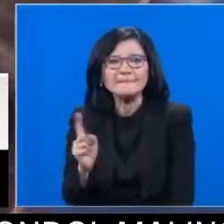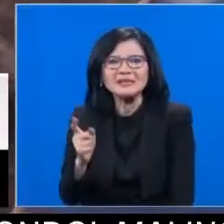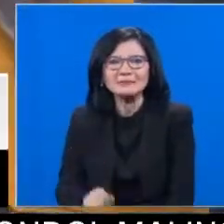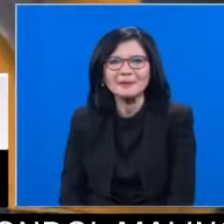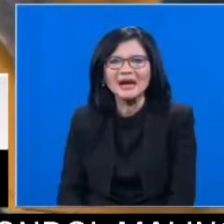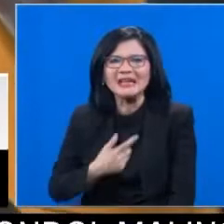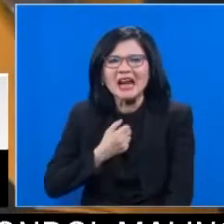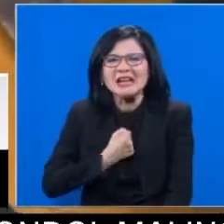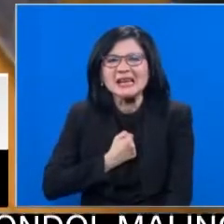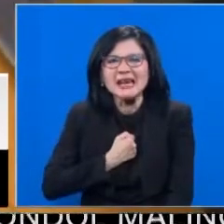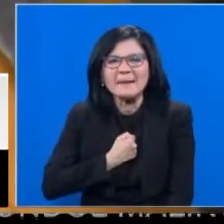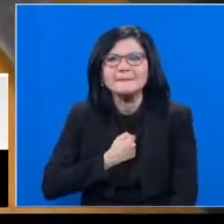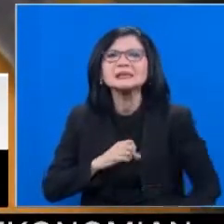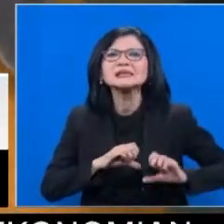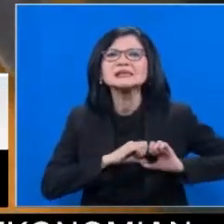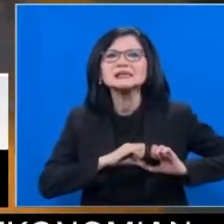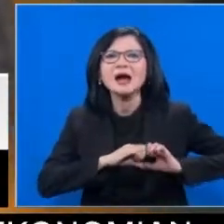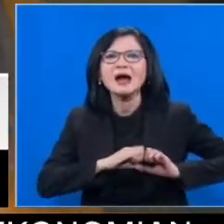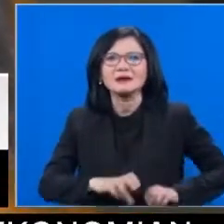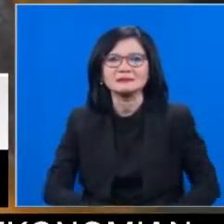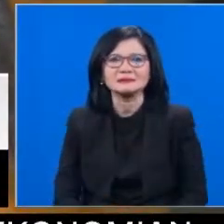dipicu dendam asmara.